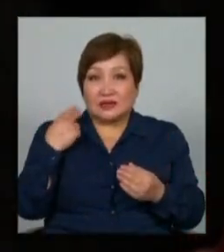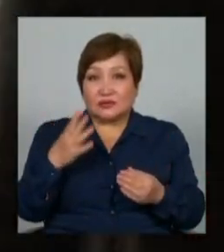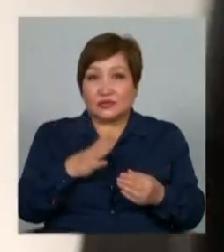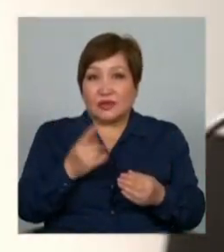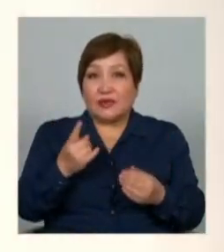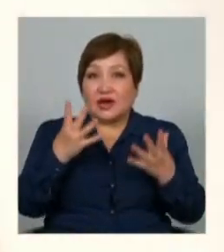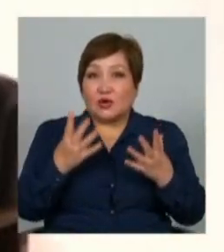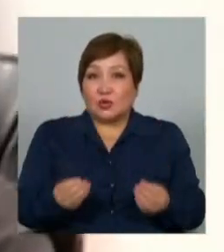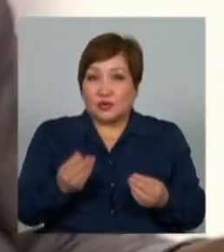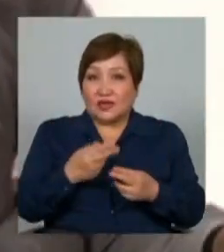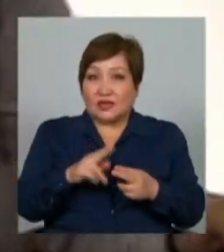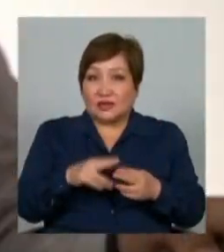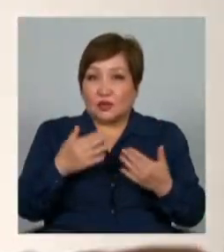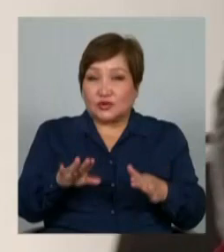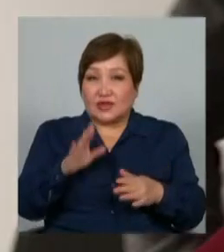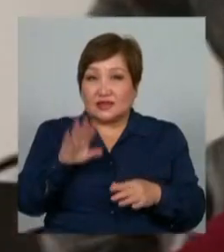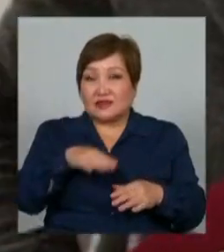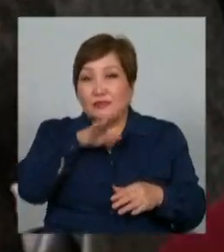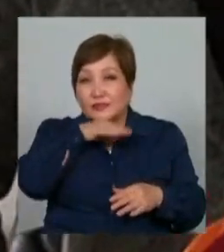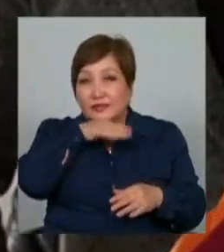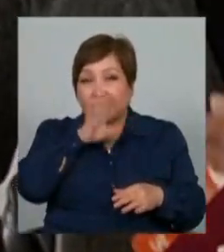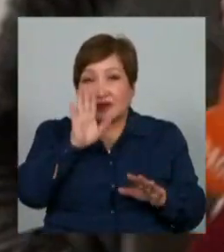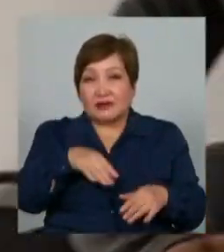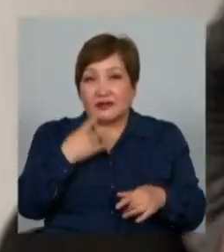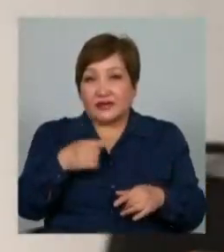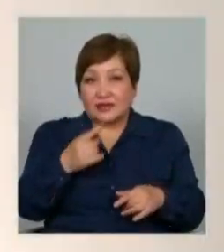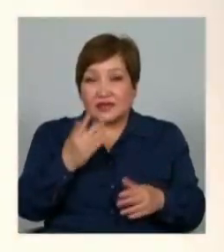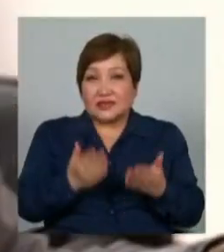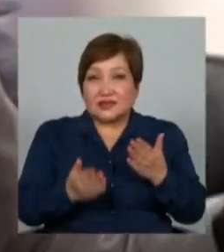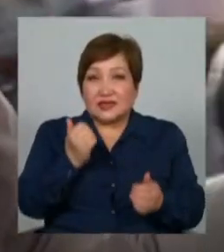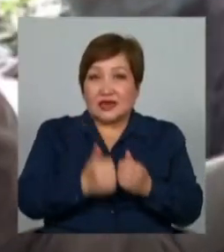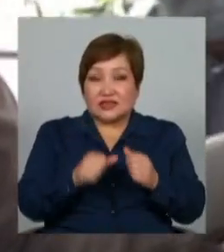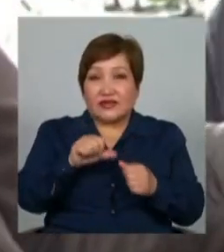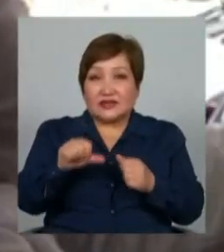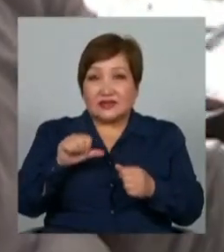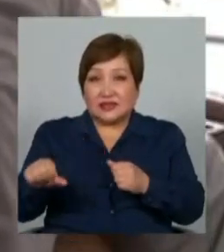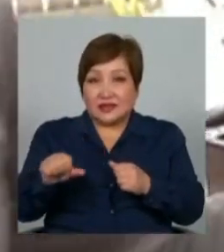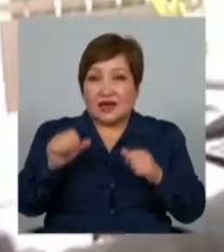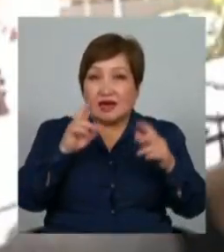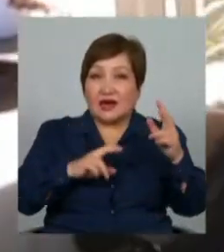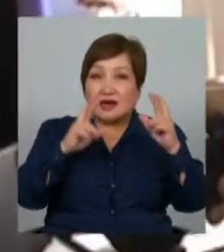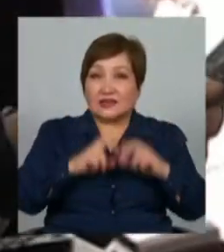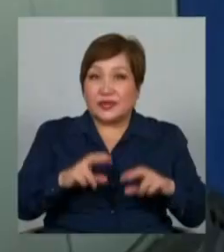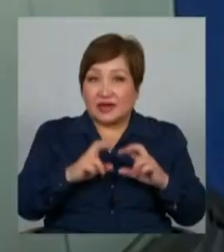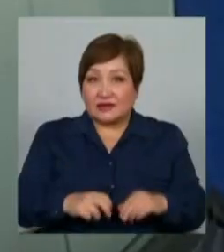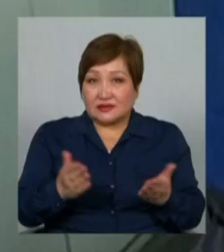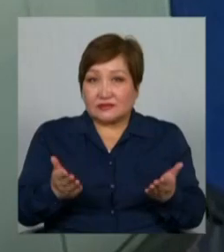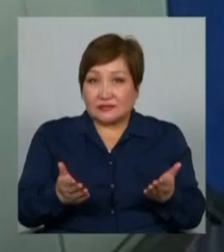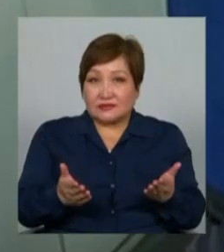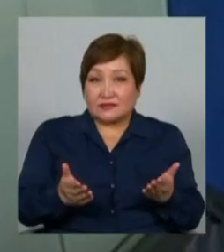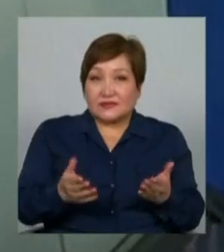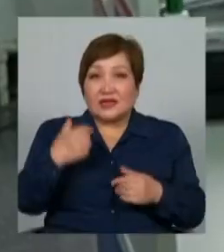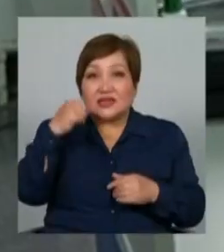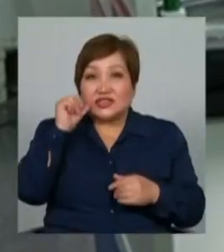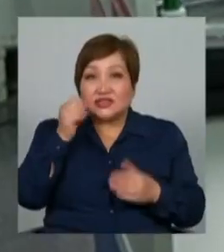Бір күндік, олар айта береді. Понимаете? Если каждого отдельно разбираться, да, пересказываем, да, все. Кешеден бері